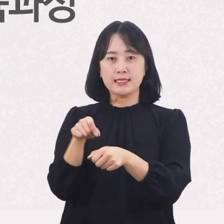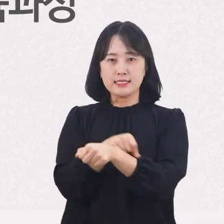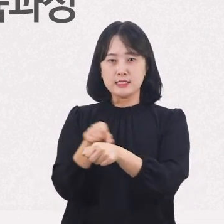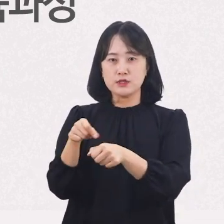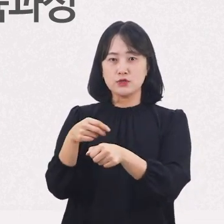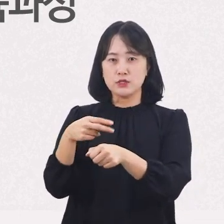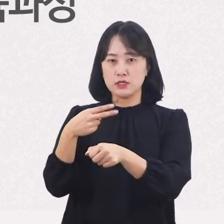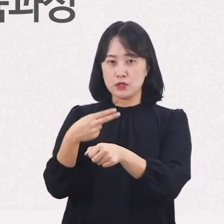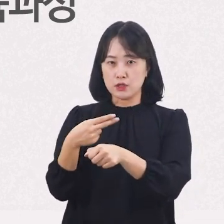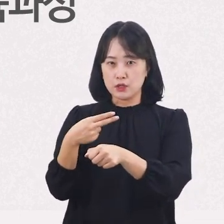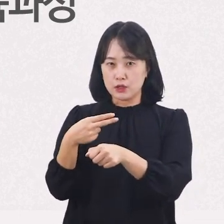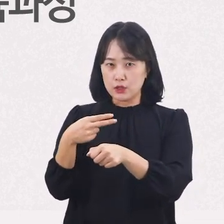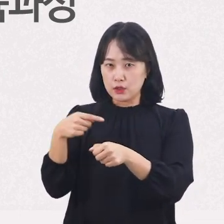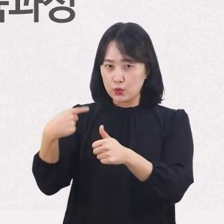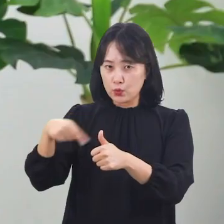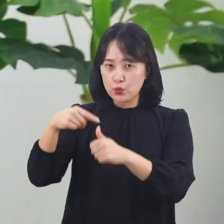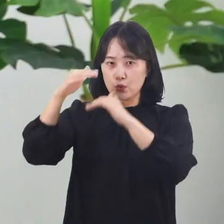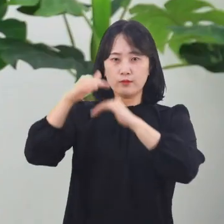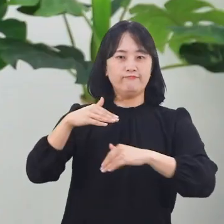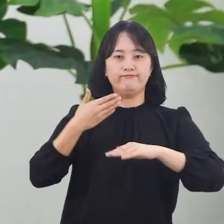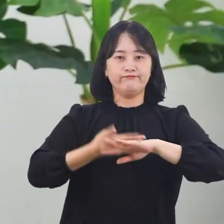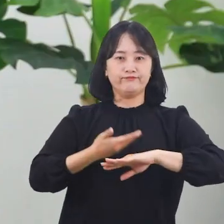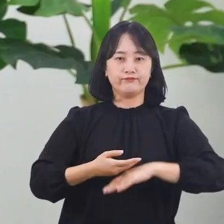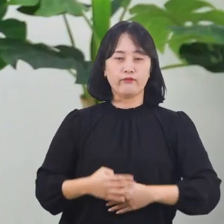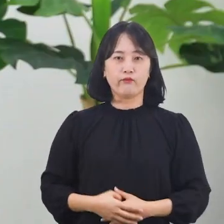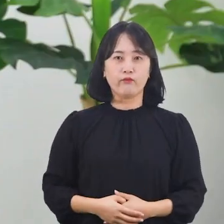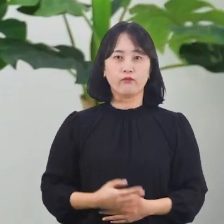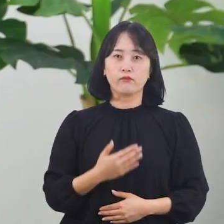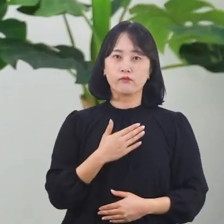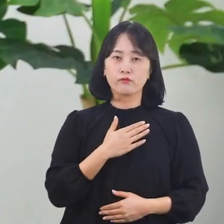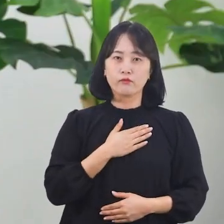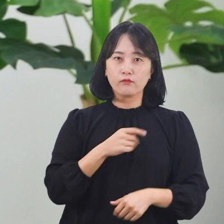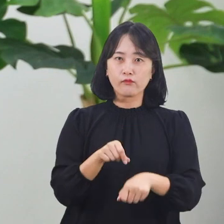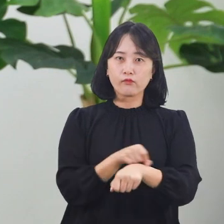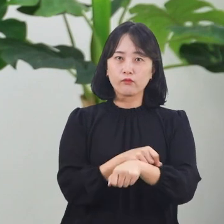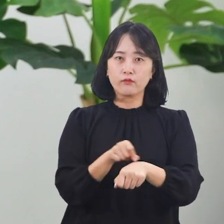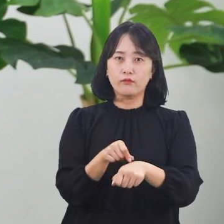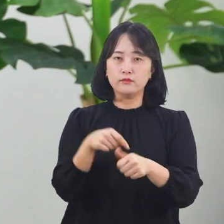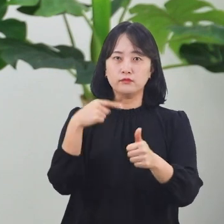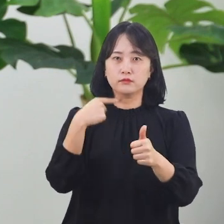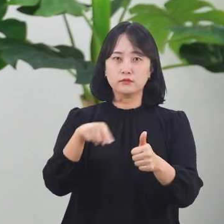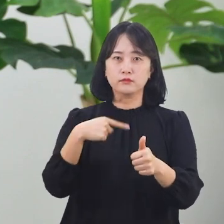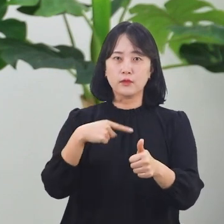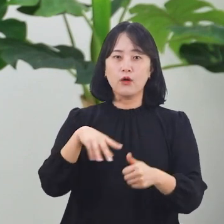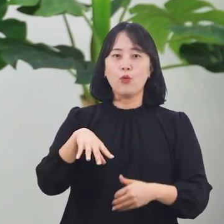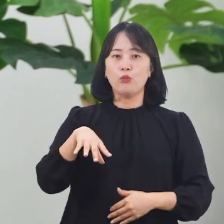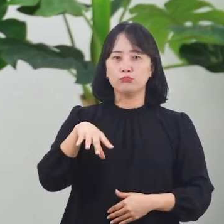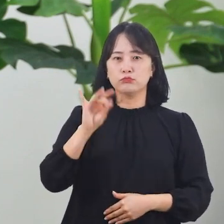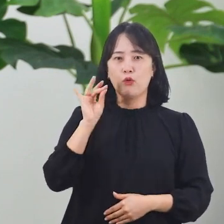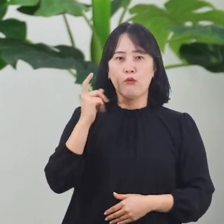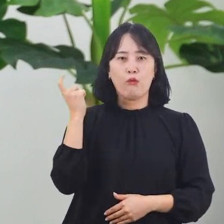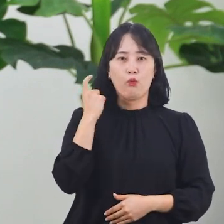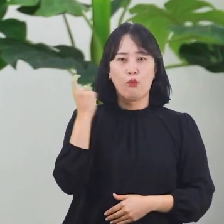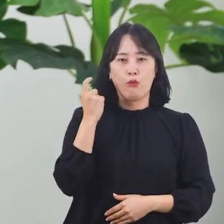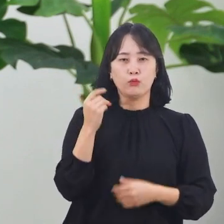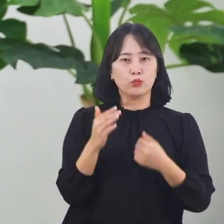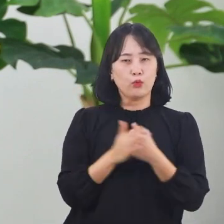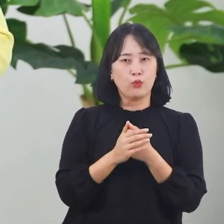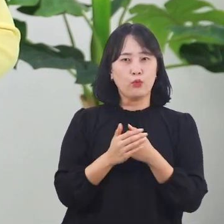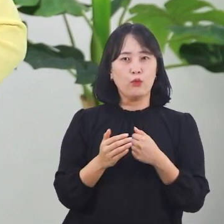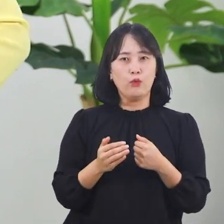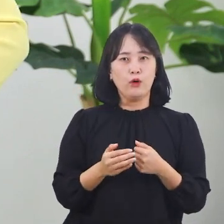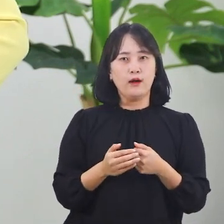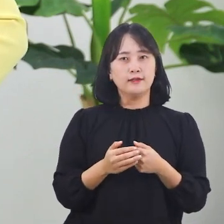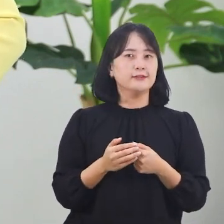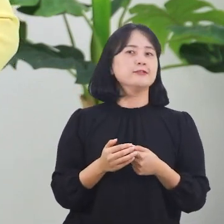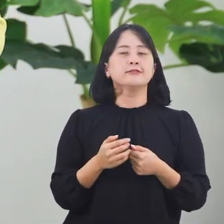학생은 수업 내용이 다를 수도 있습니다. 제가 특수교육 교육 과정을 처음 접해봐서요. 아직까지 감이